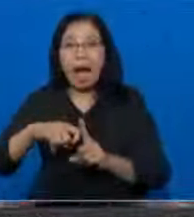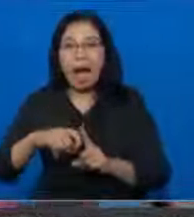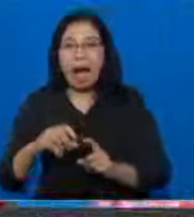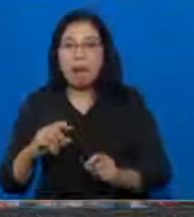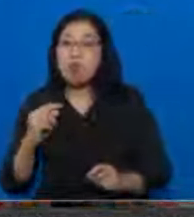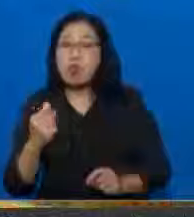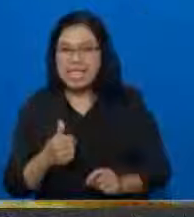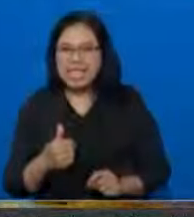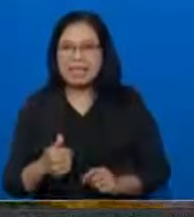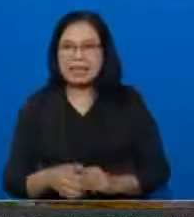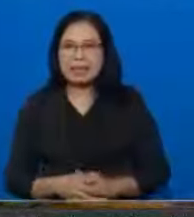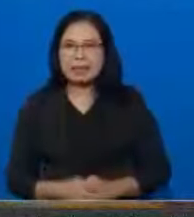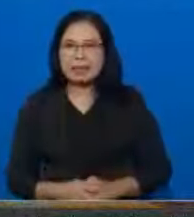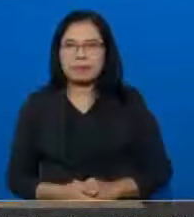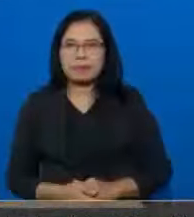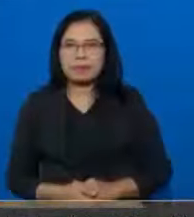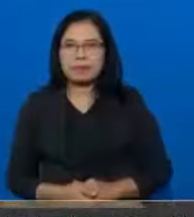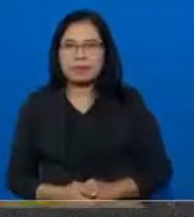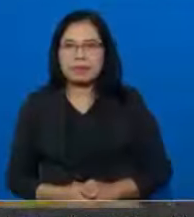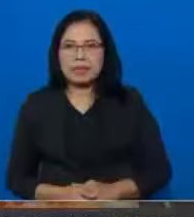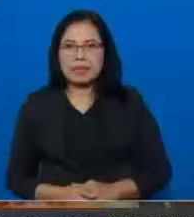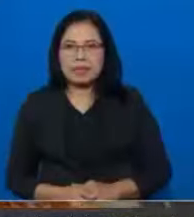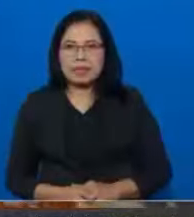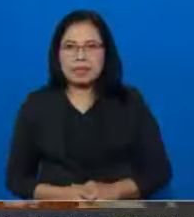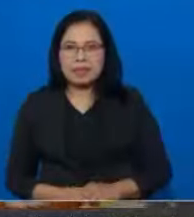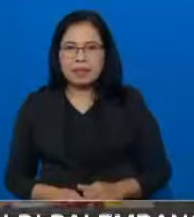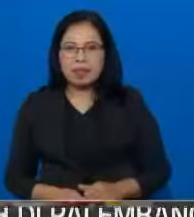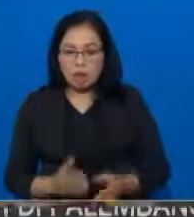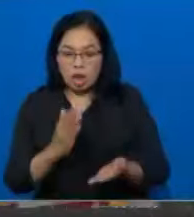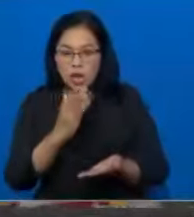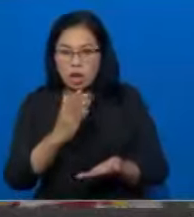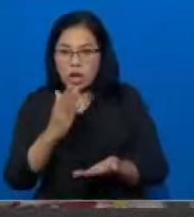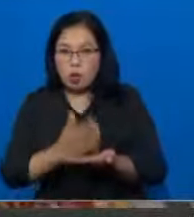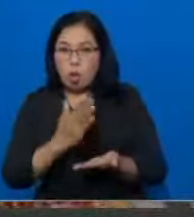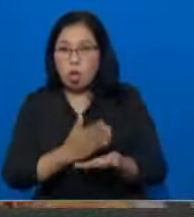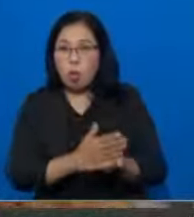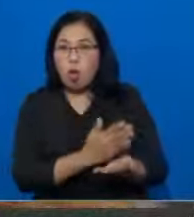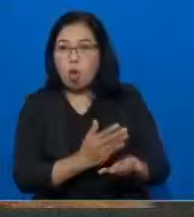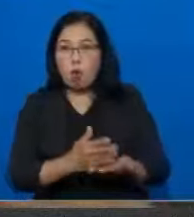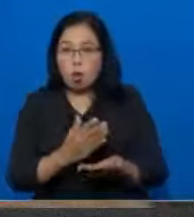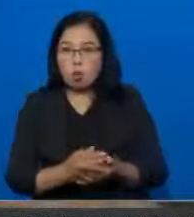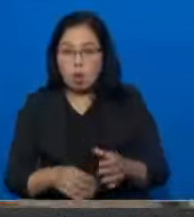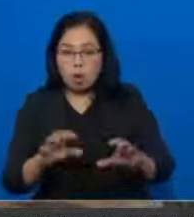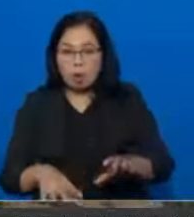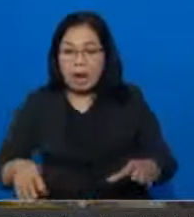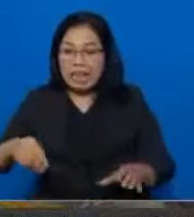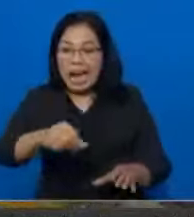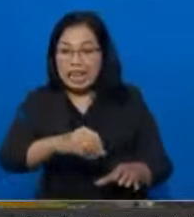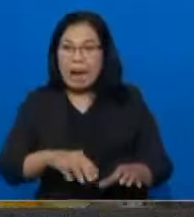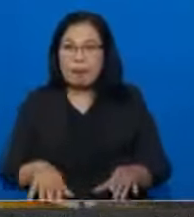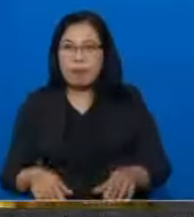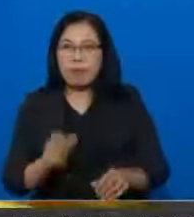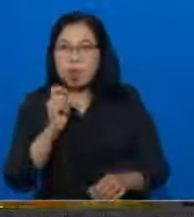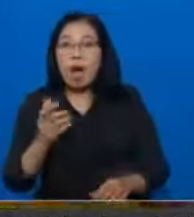Itu kalau segar namanya lobak putih. Terus setelah difermentasi, potong-potong rendam garam, itu jadinya caipo buat topping